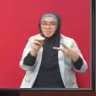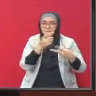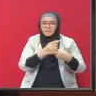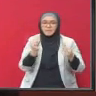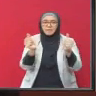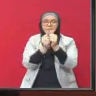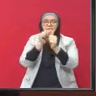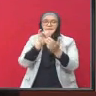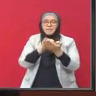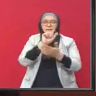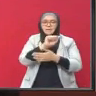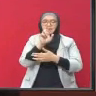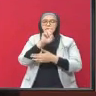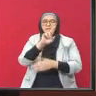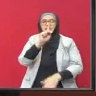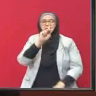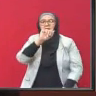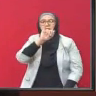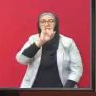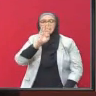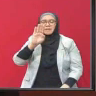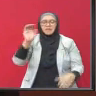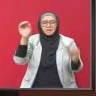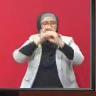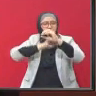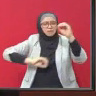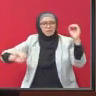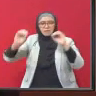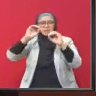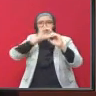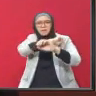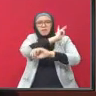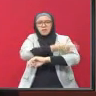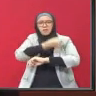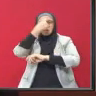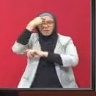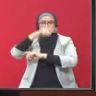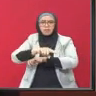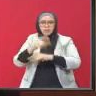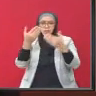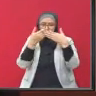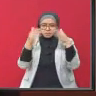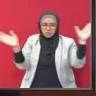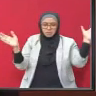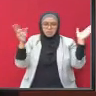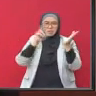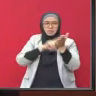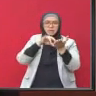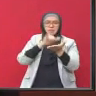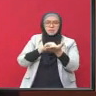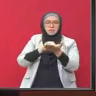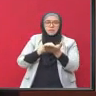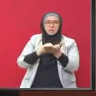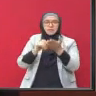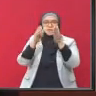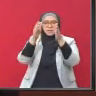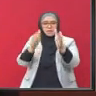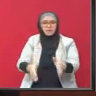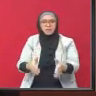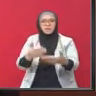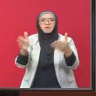demikian Tony petua Akip tidak mempunyai sebarang kuase terhadap pembukaan record tersebut kepada orang awam